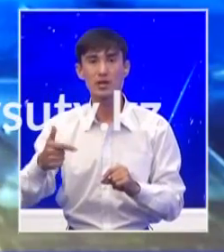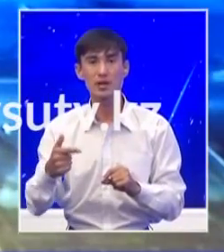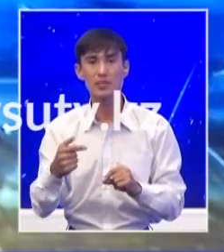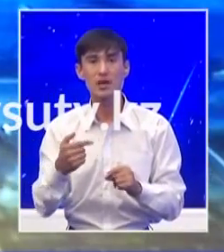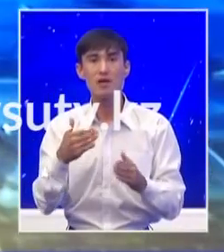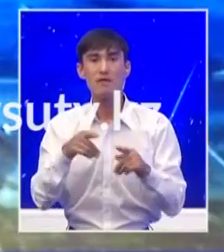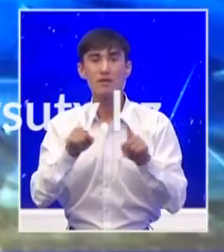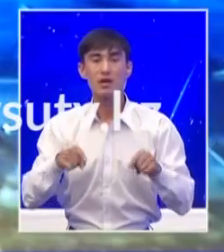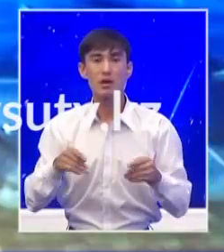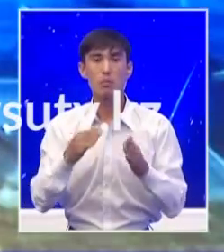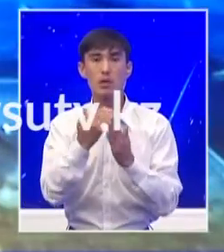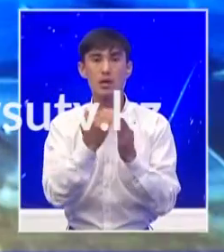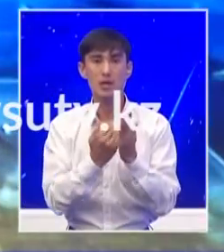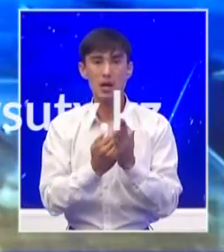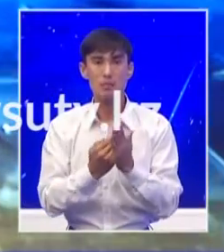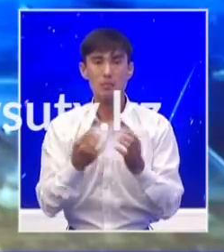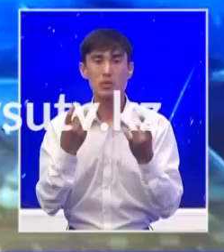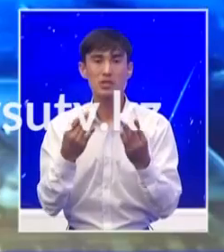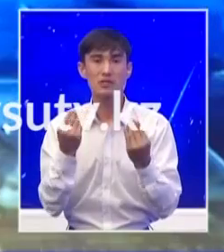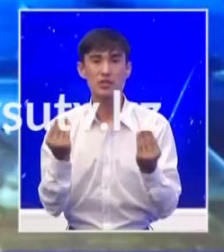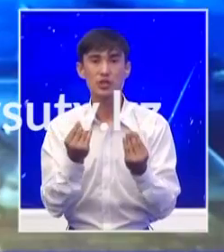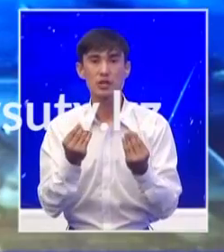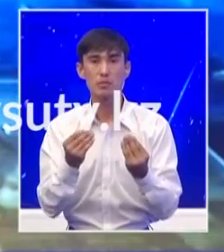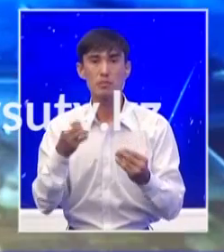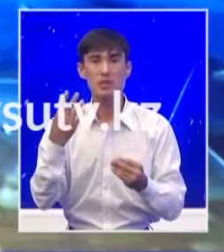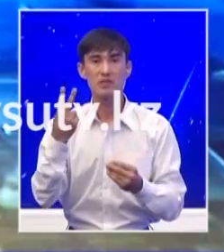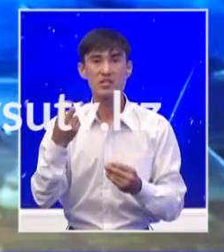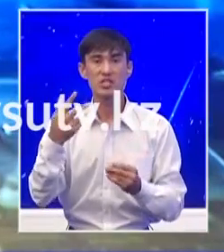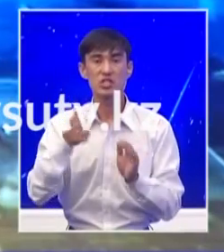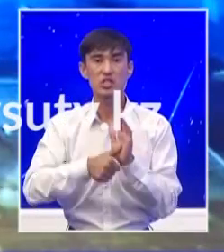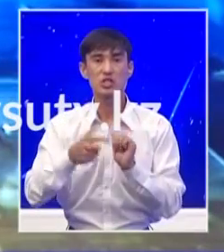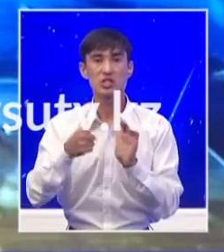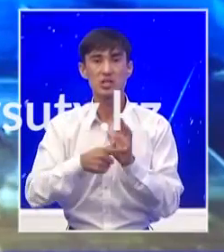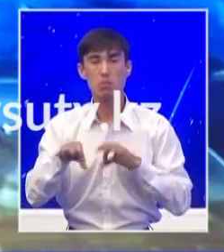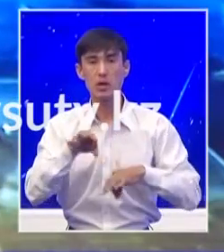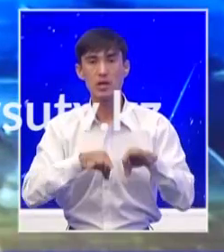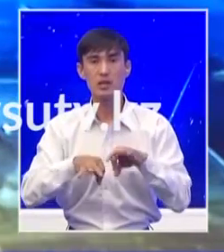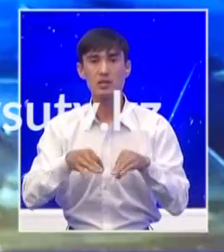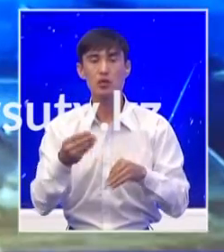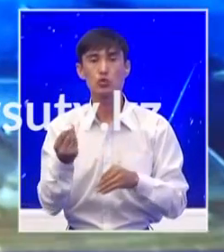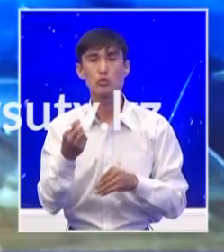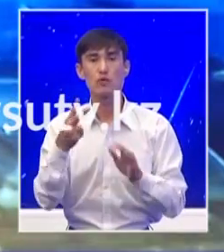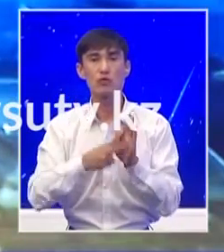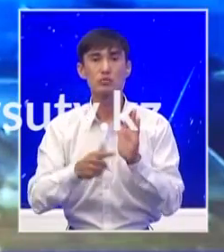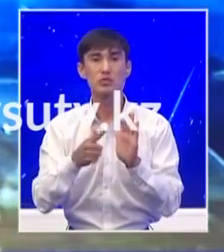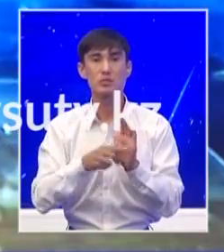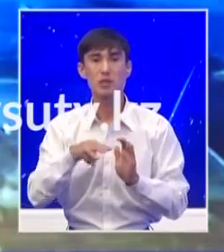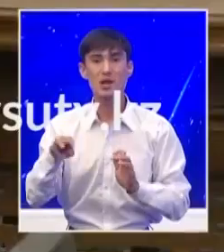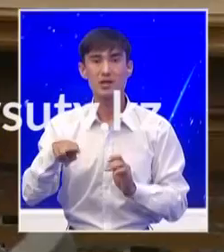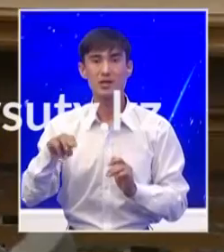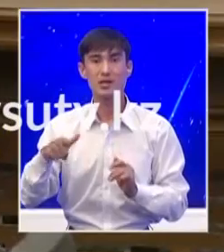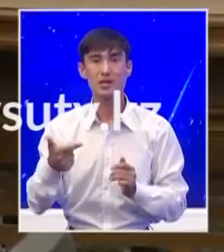«Экономика простых вещей» прорабатывается 267 проектов на сумму 87,5 миллиарда тенге.